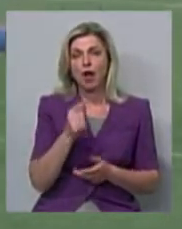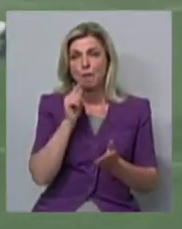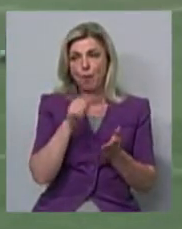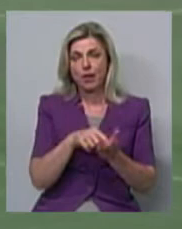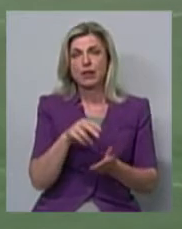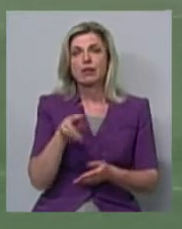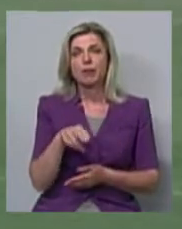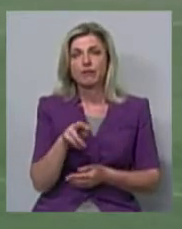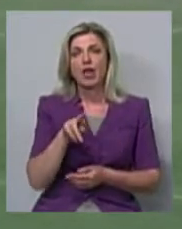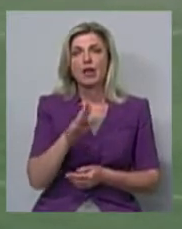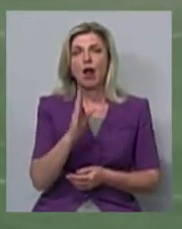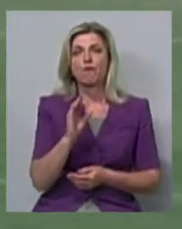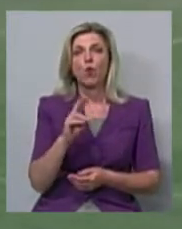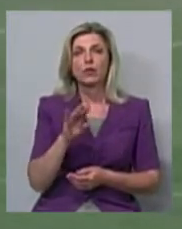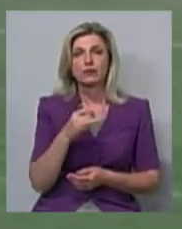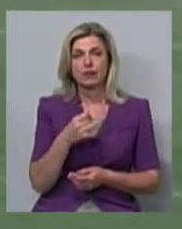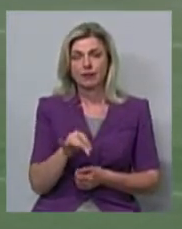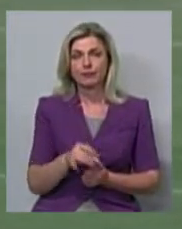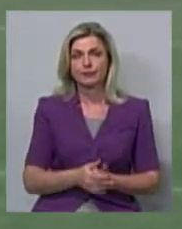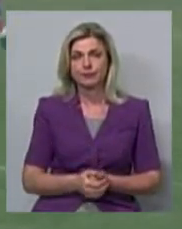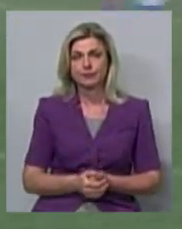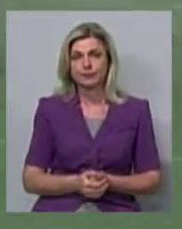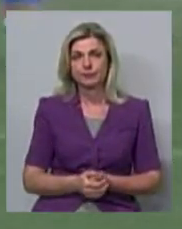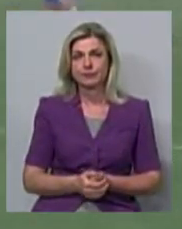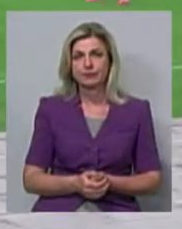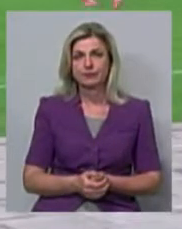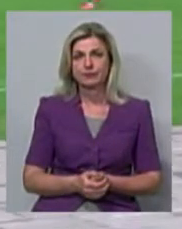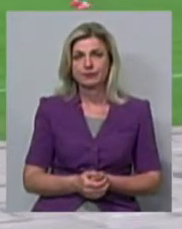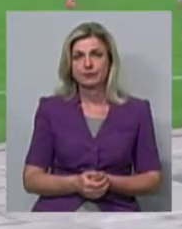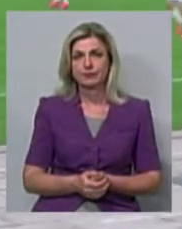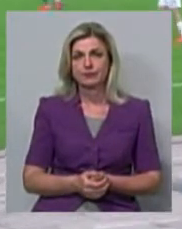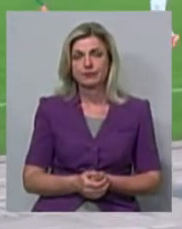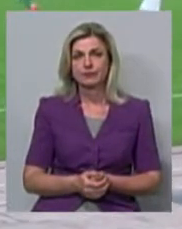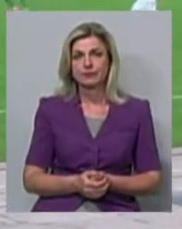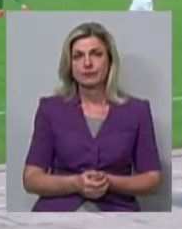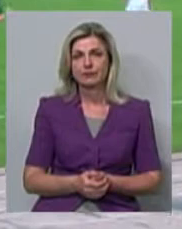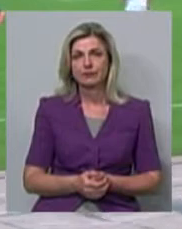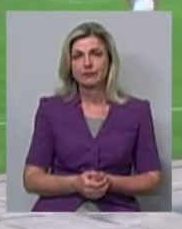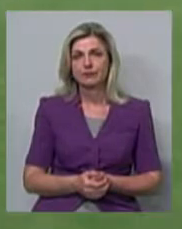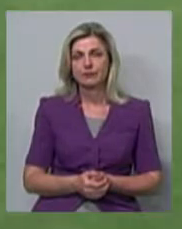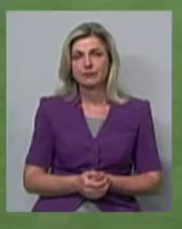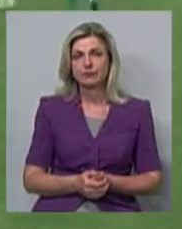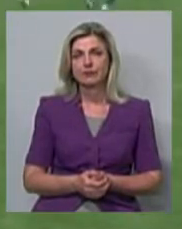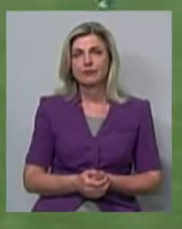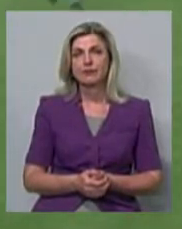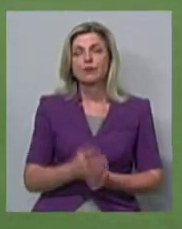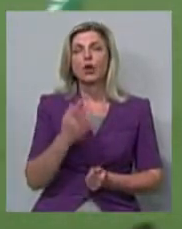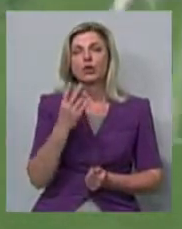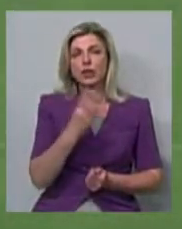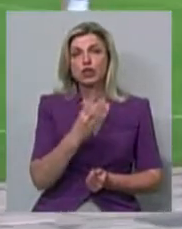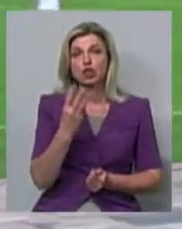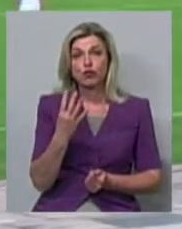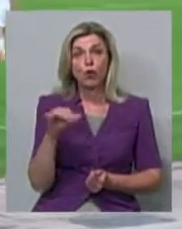Яворський. Воротар господарів Ярослав Герасименко ногами відбив м'яч. На 34-й хвилині зустрічі ще один момент у